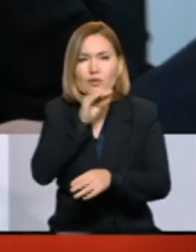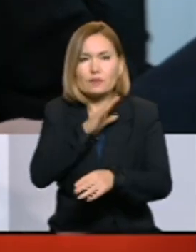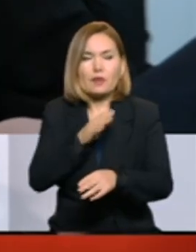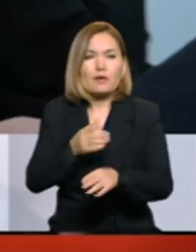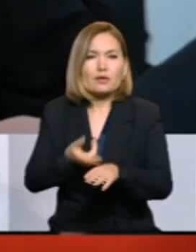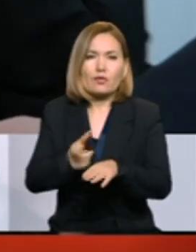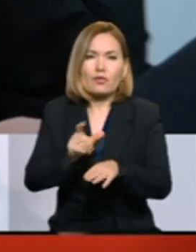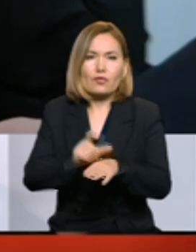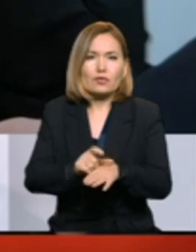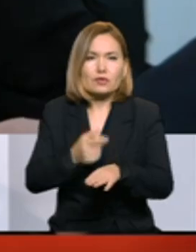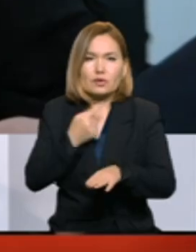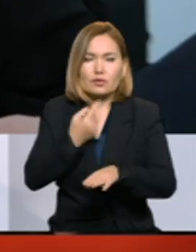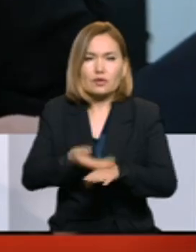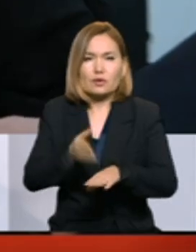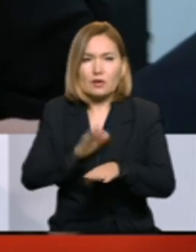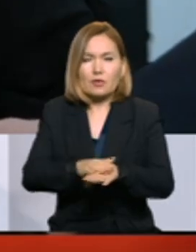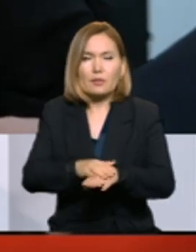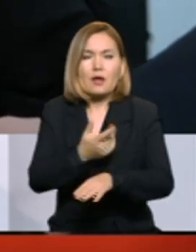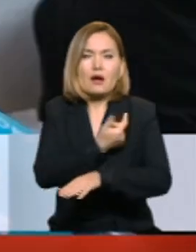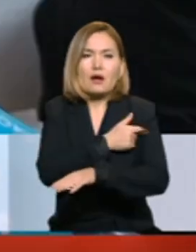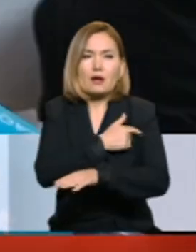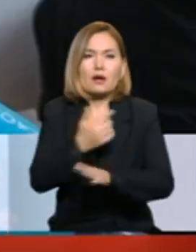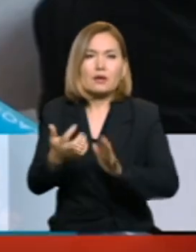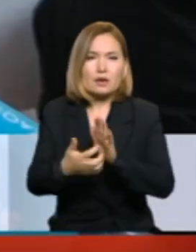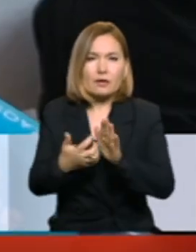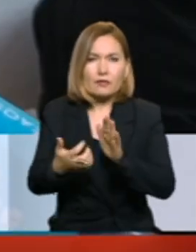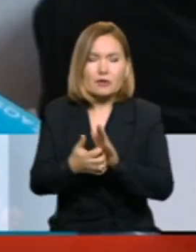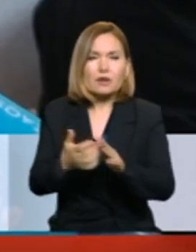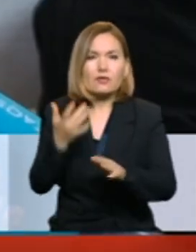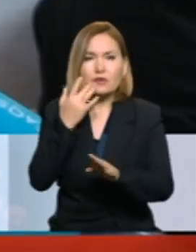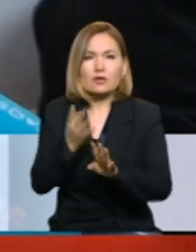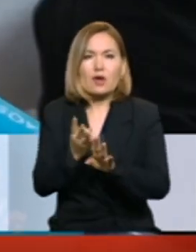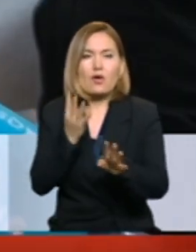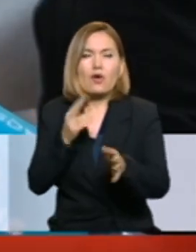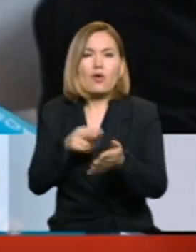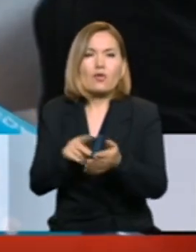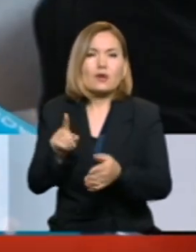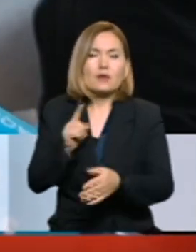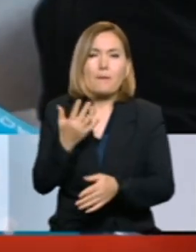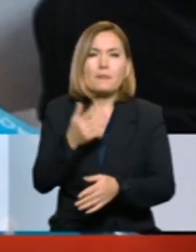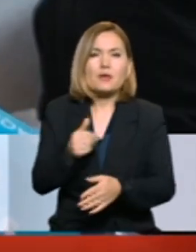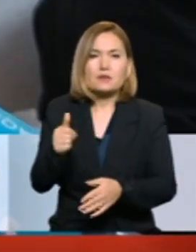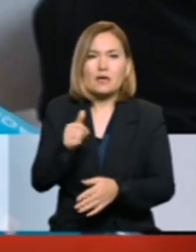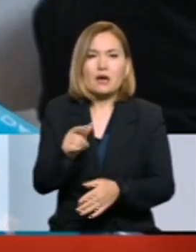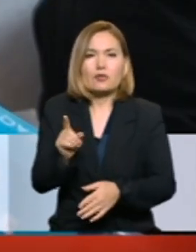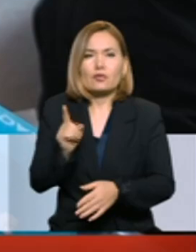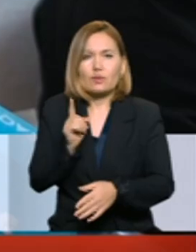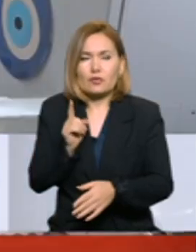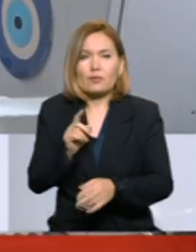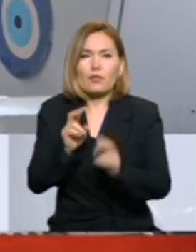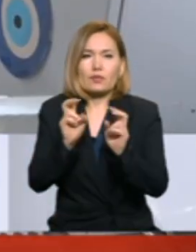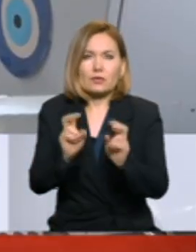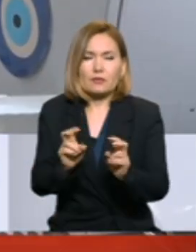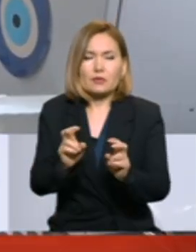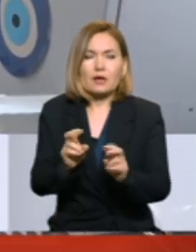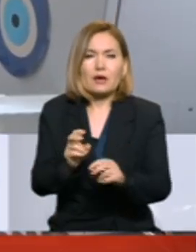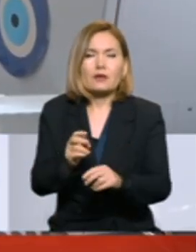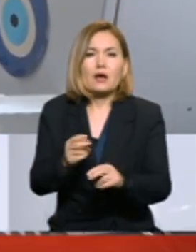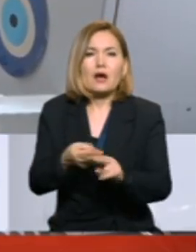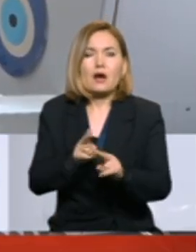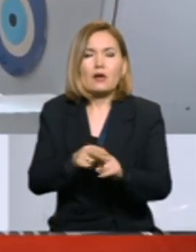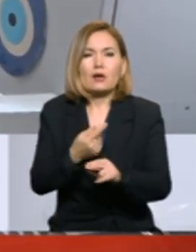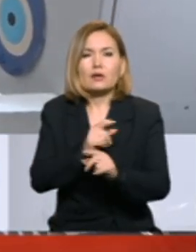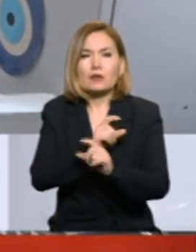тар. Докторлар жетіспейді. Келсек, үсті 5 сағатта отырамыз, 10 сағатта. Ғимарат